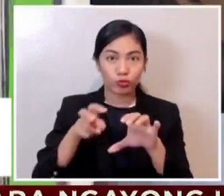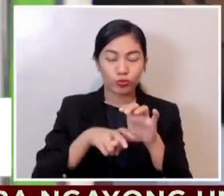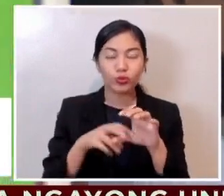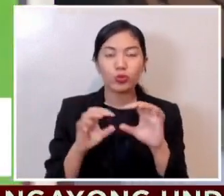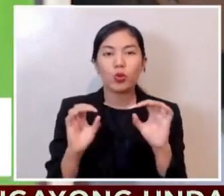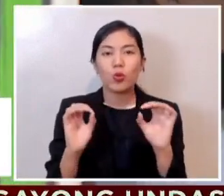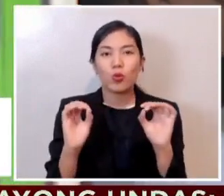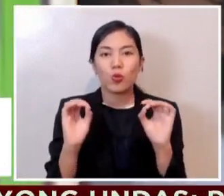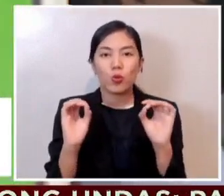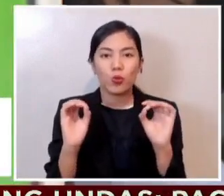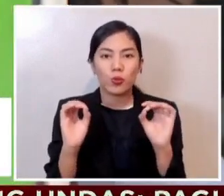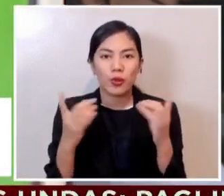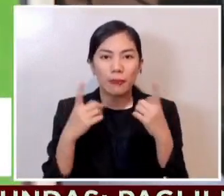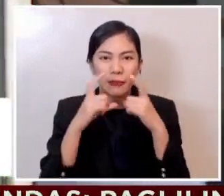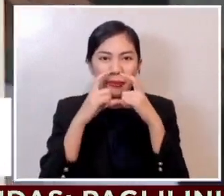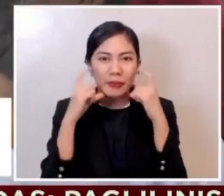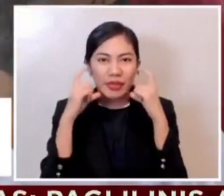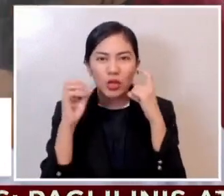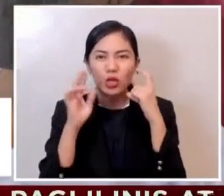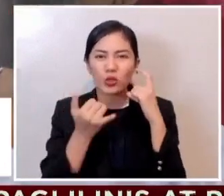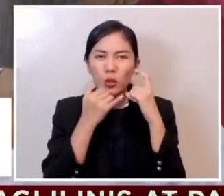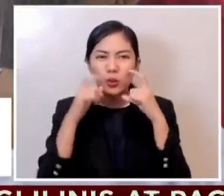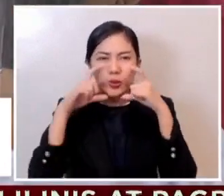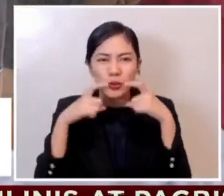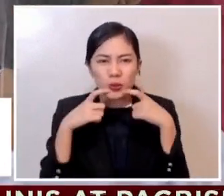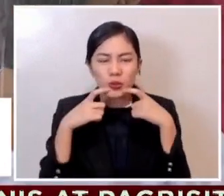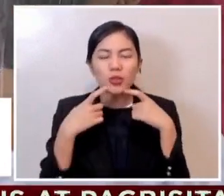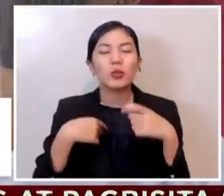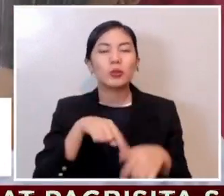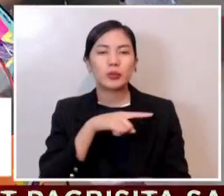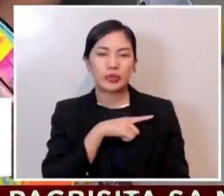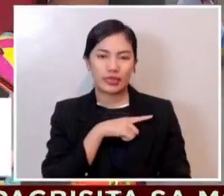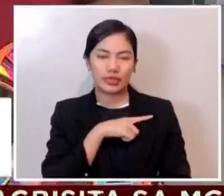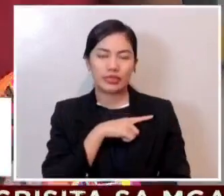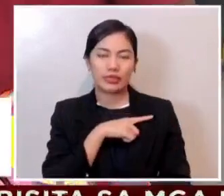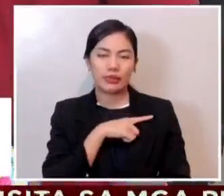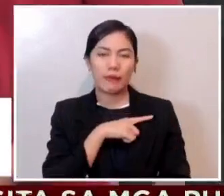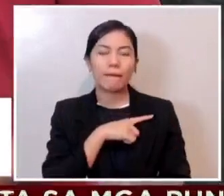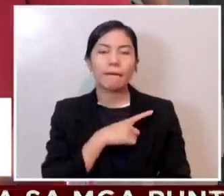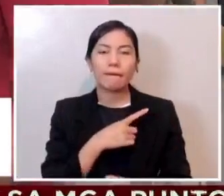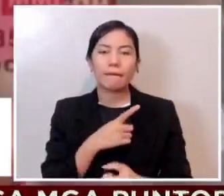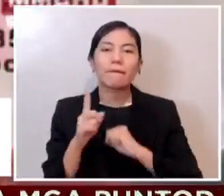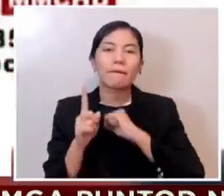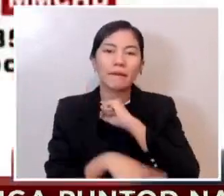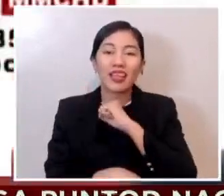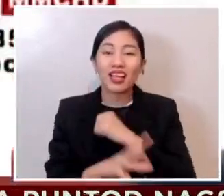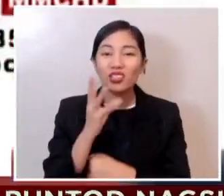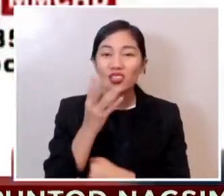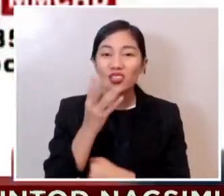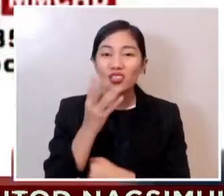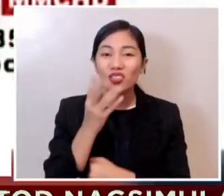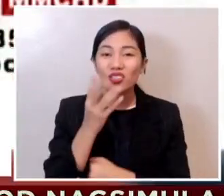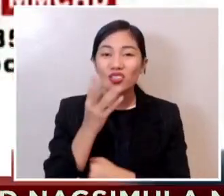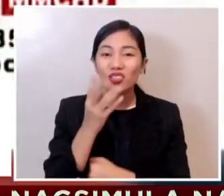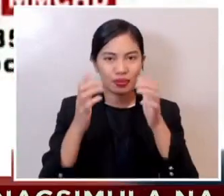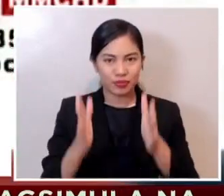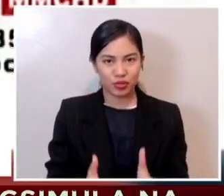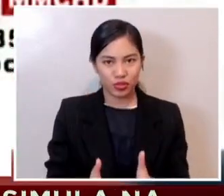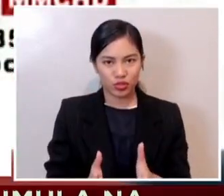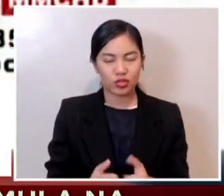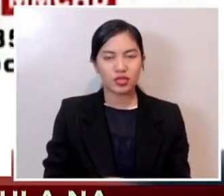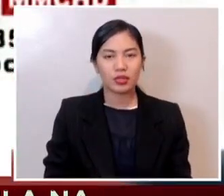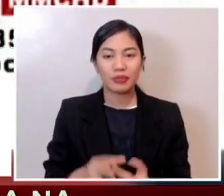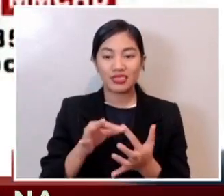pasahero, ang tinitikita po namin ay yung driver. Lalo na po yung mga pasaherong sasakyan ng